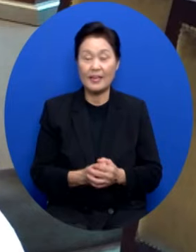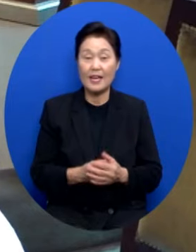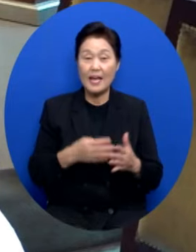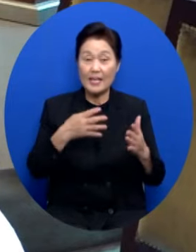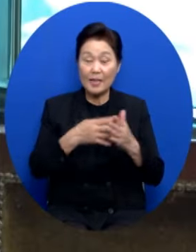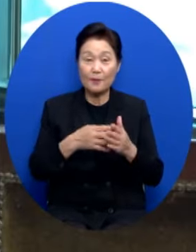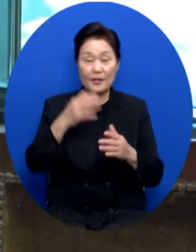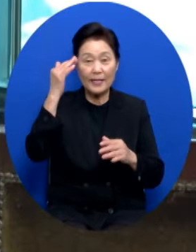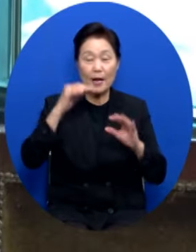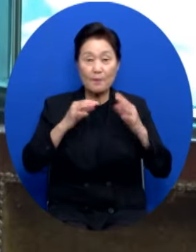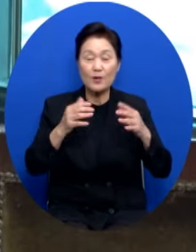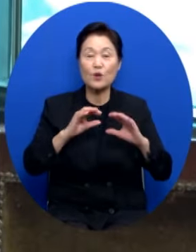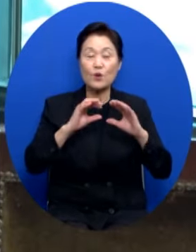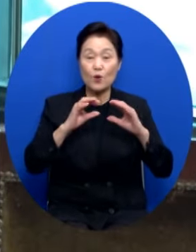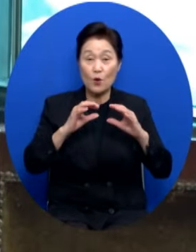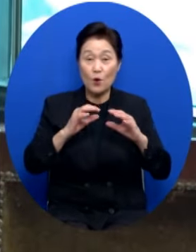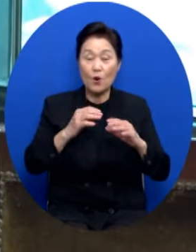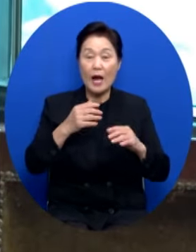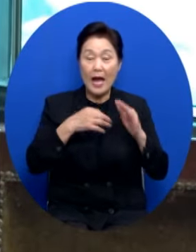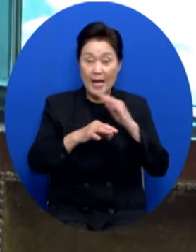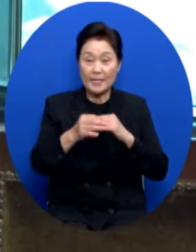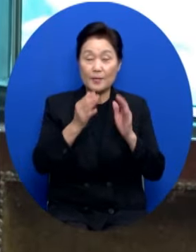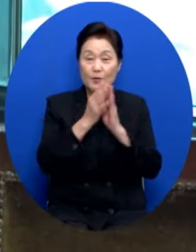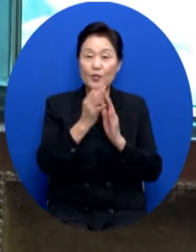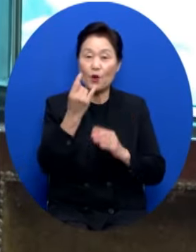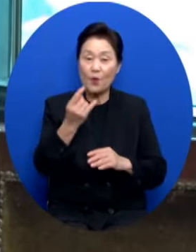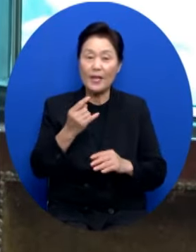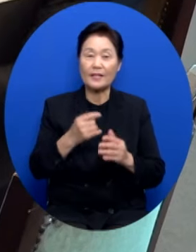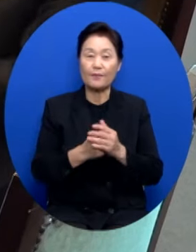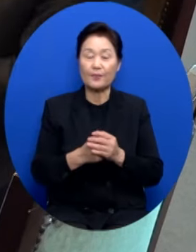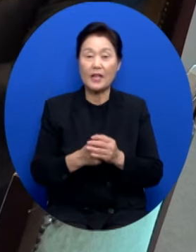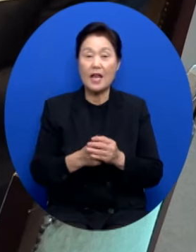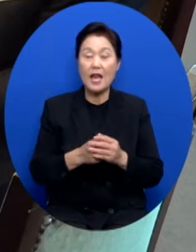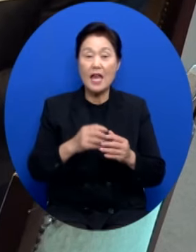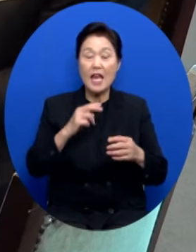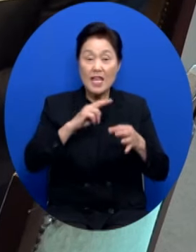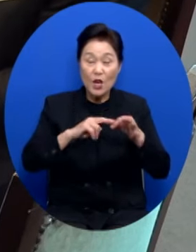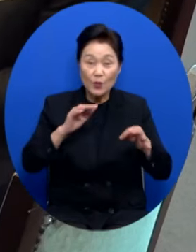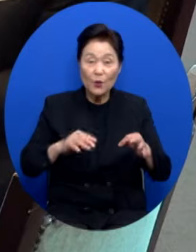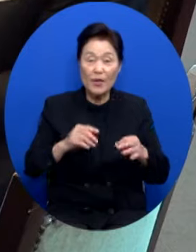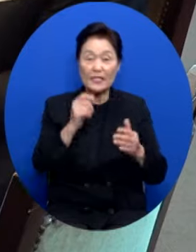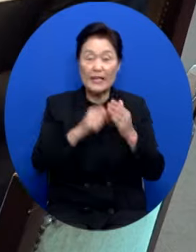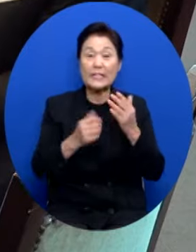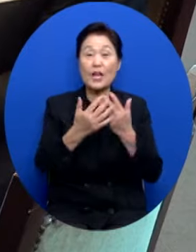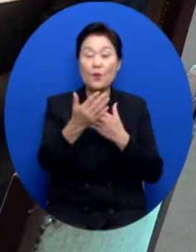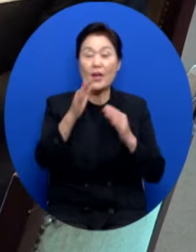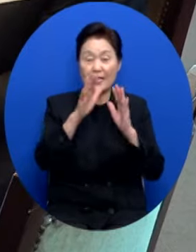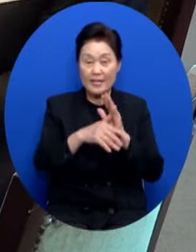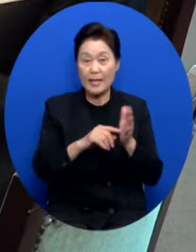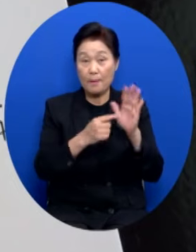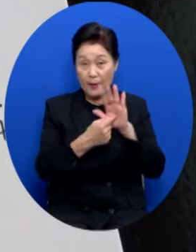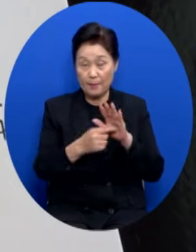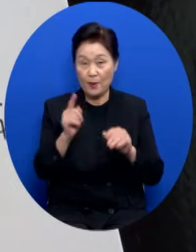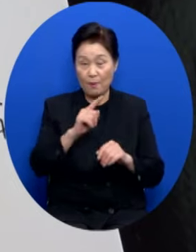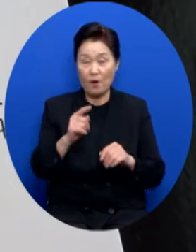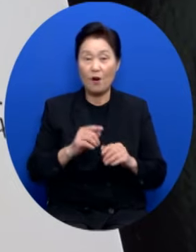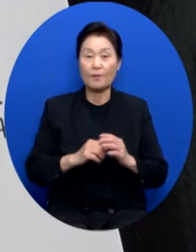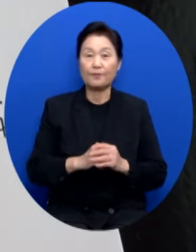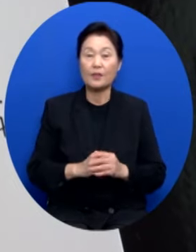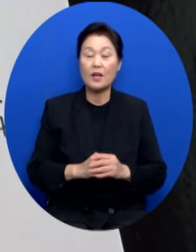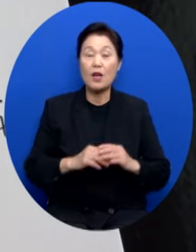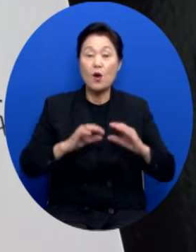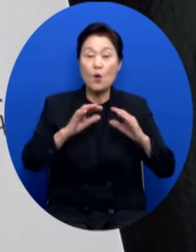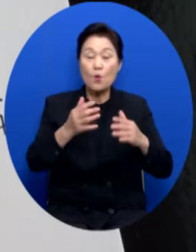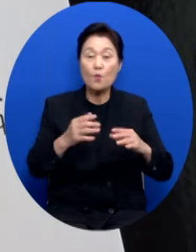사단법인 대한민국 국가 조찬기도회는 지난 29일 여의도 인근에서 열린 기자회견에서 이같이 밝히고 국가 리더십과